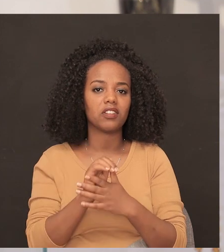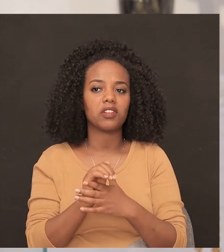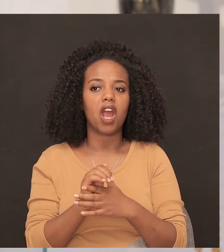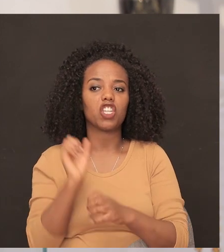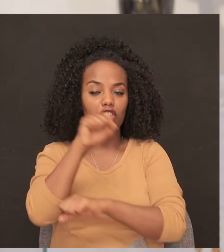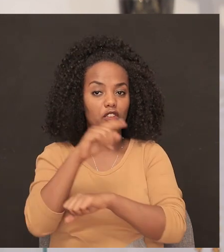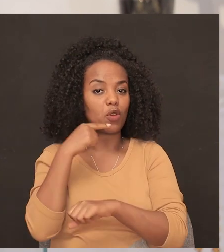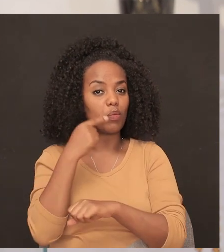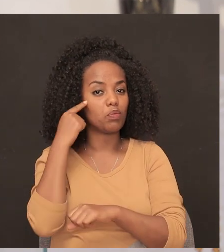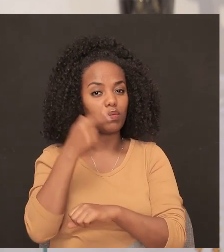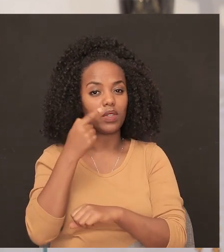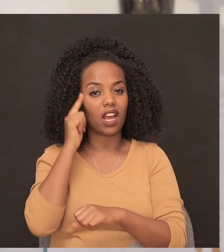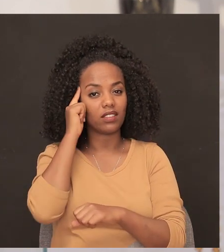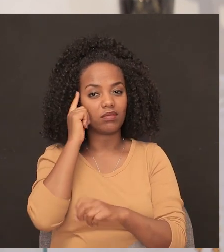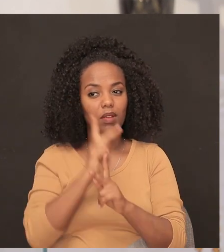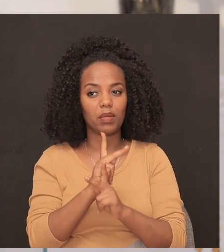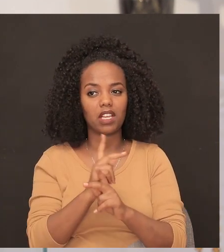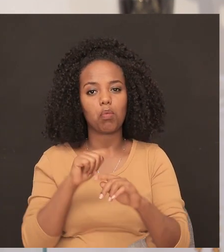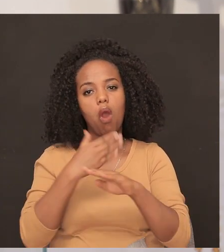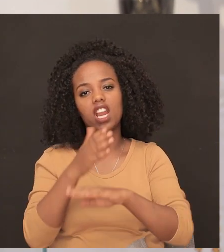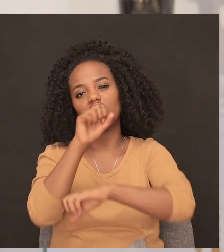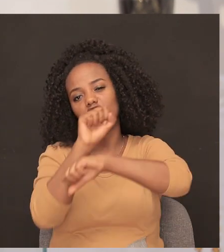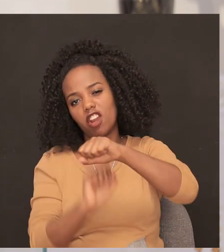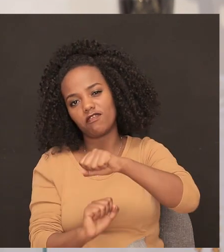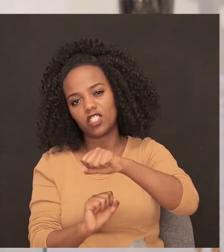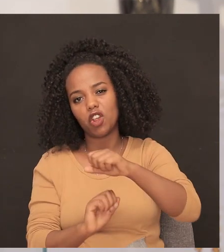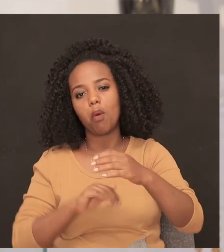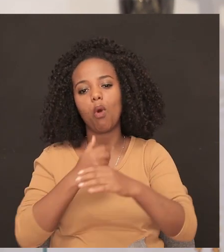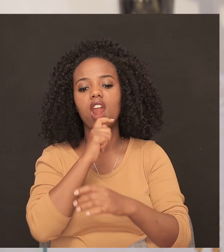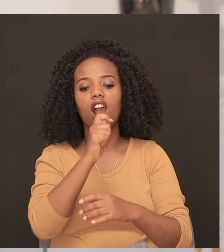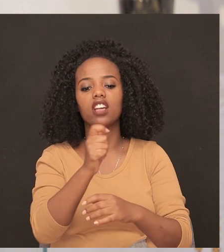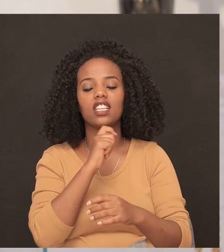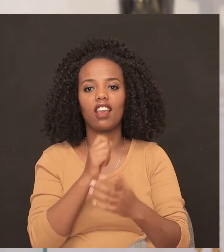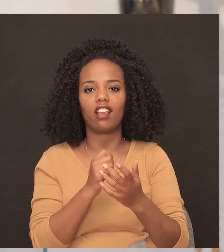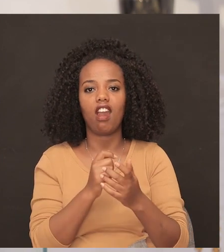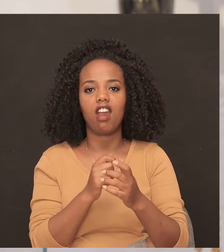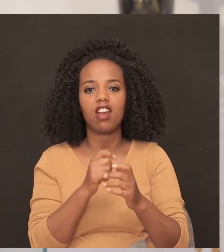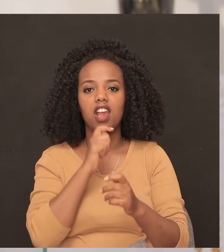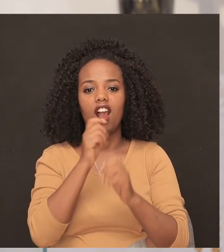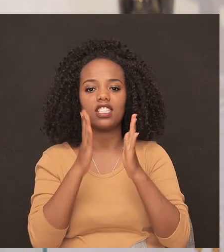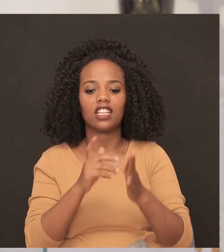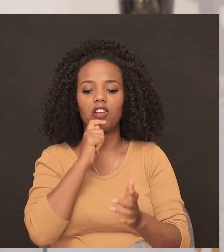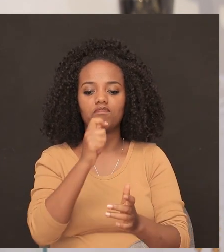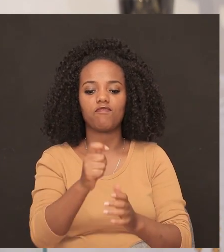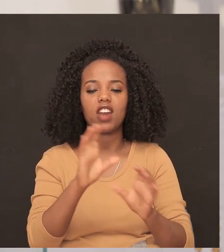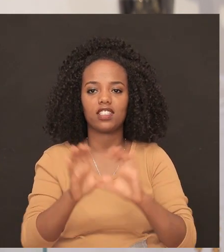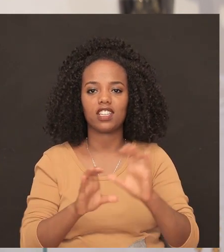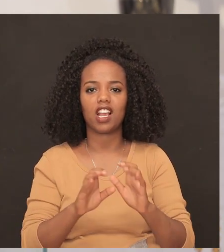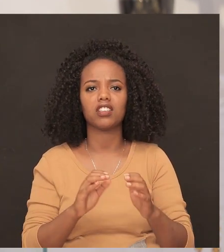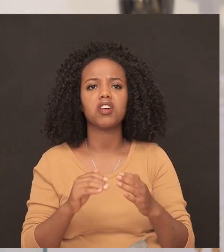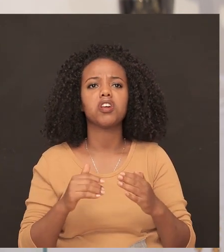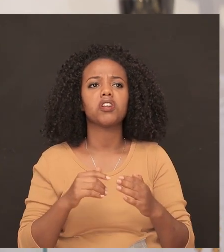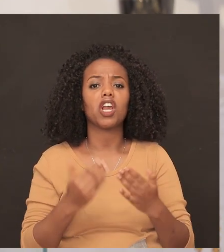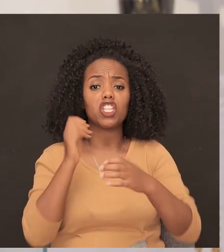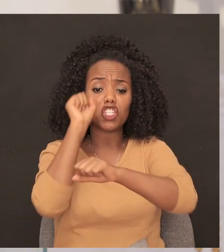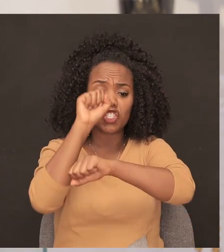በኋላ አንድ ጋዜጠኛ ኢንተርቪው አደረጋት። በንጋታው እንዴት ሆንሽ? ከዛ